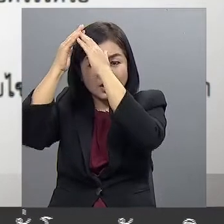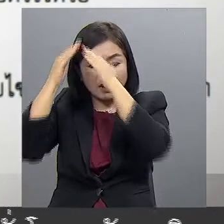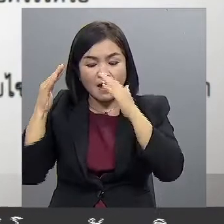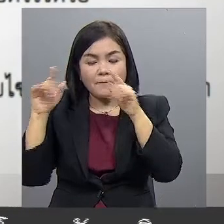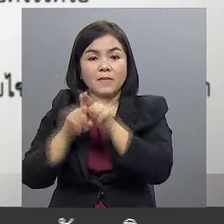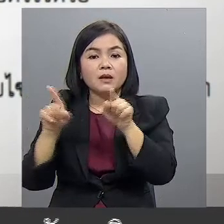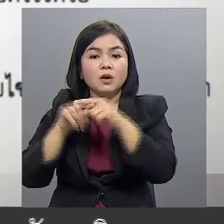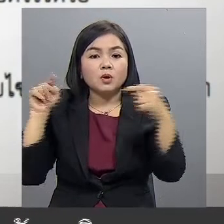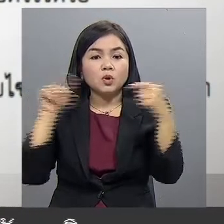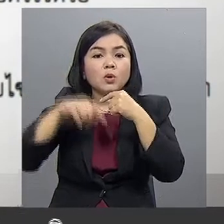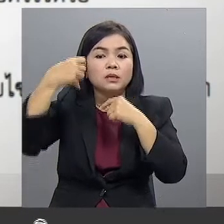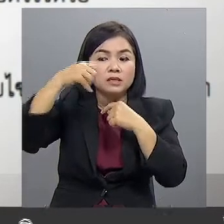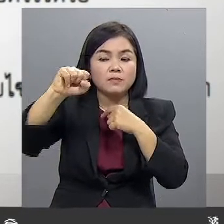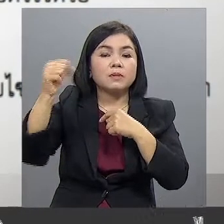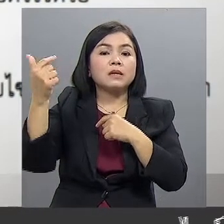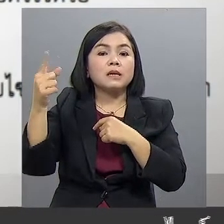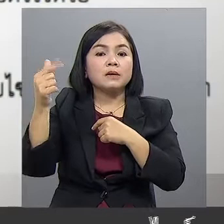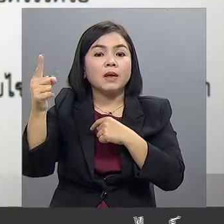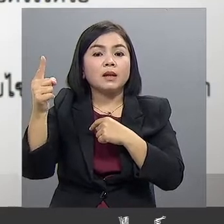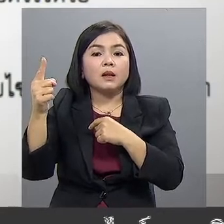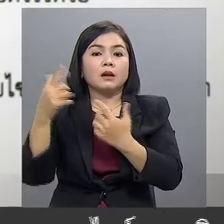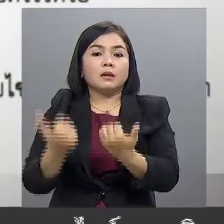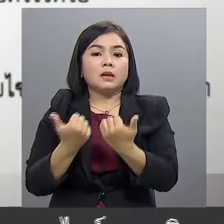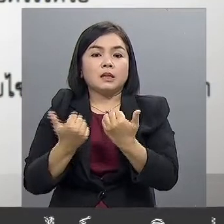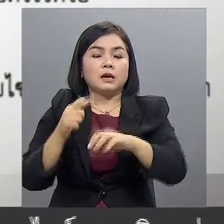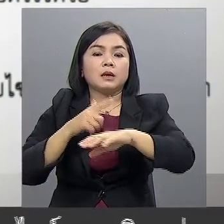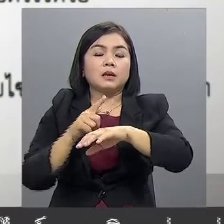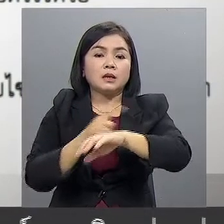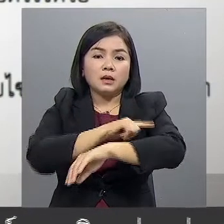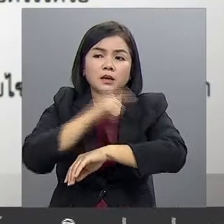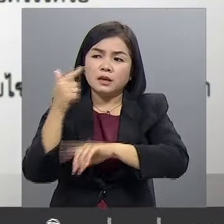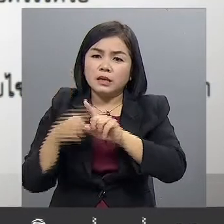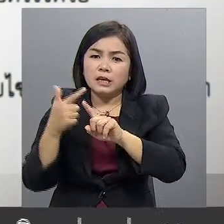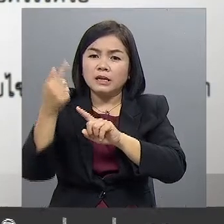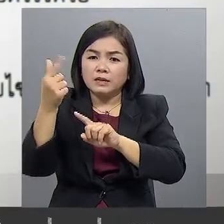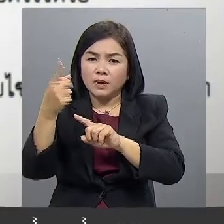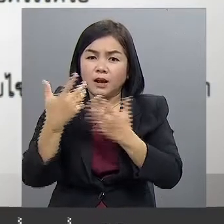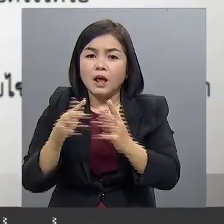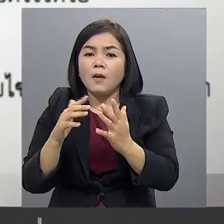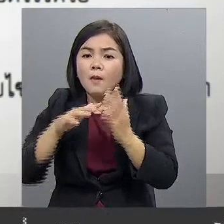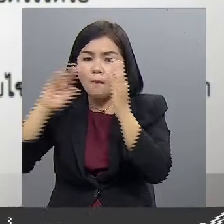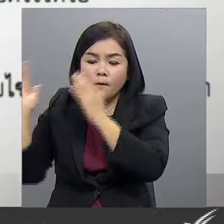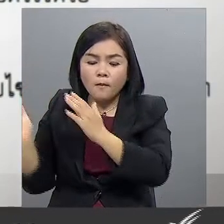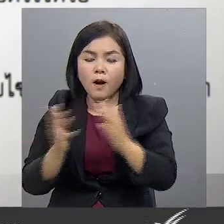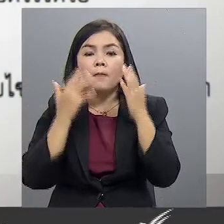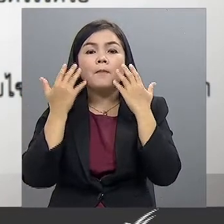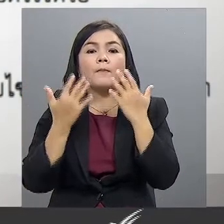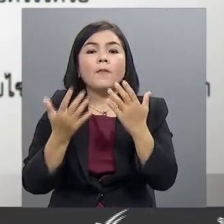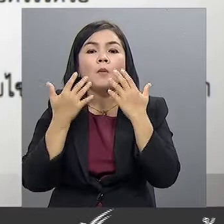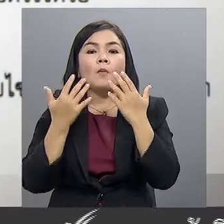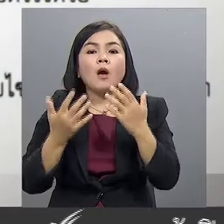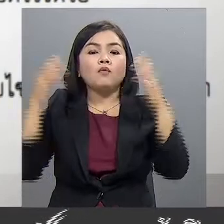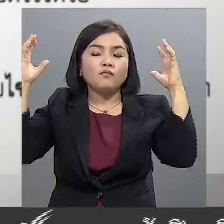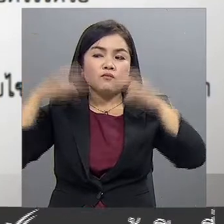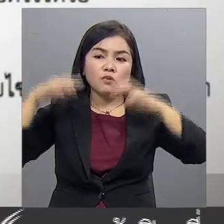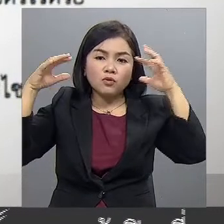11 พระสตจกายนหรงจากนั้นก็จะออนกำลงลงเป็พยุด touringชชั่นแล้วก็ย่มความกดอากาต่ กำลงแรง ประ